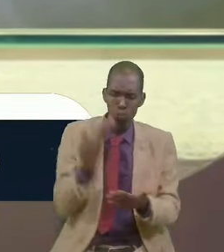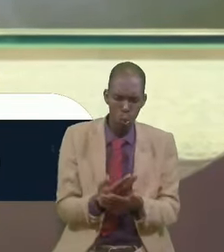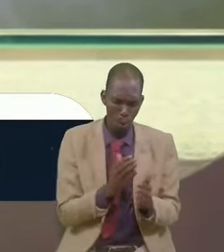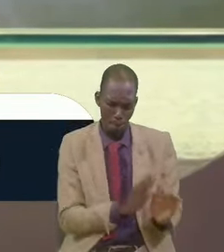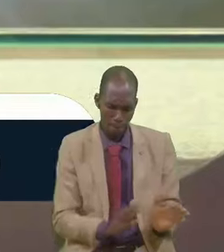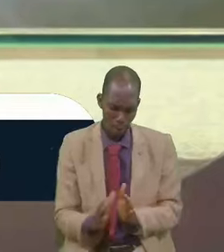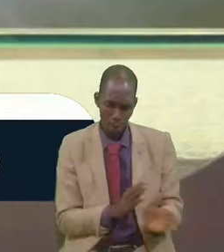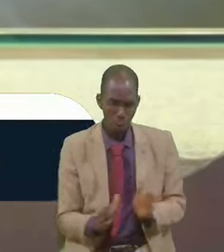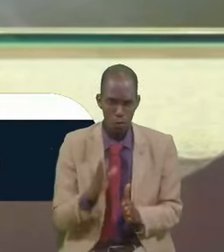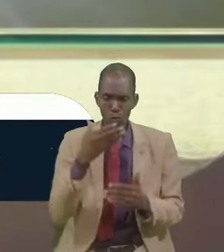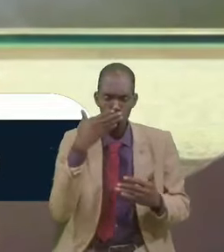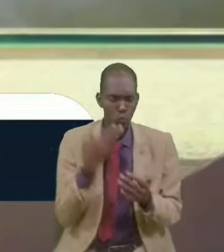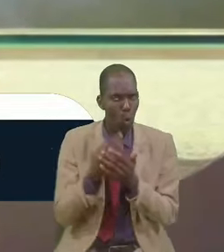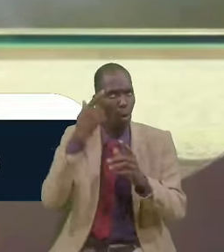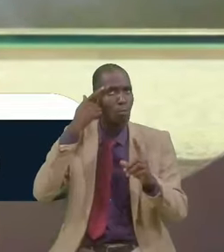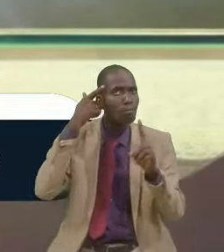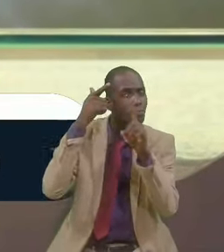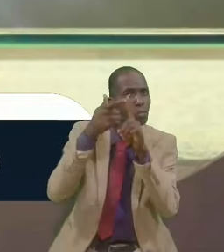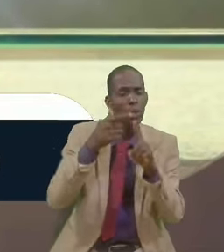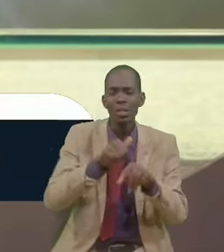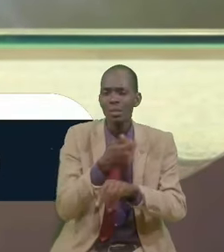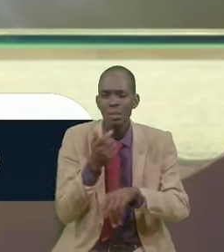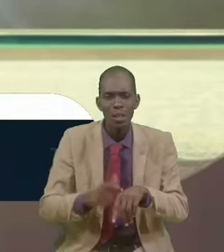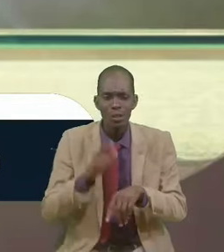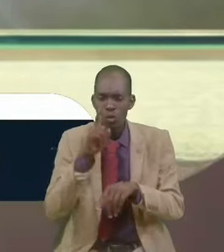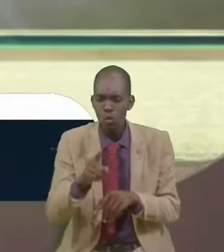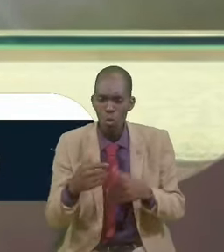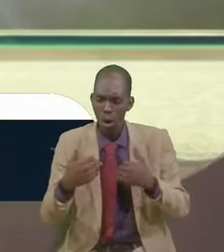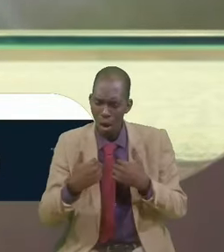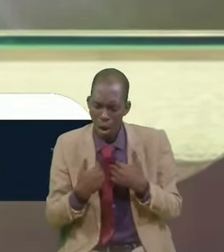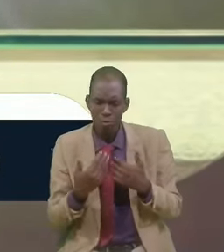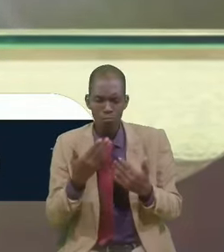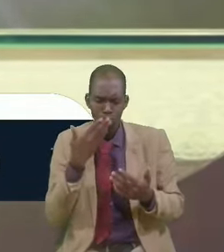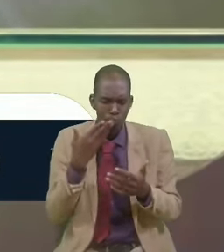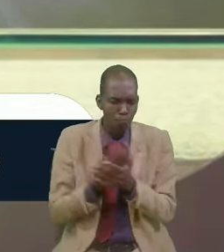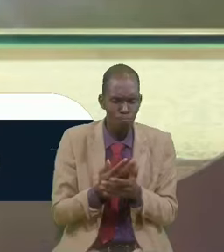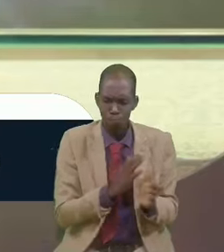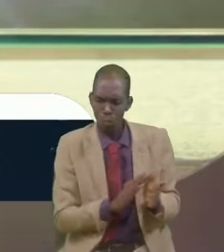vous fixez vos objectifs, vous voulez monter,